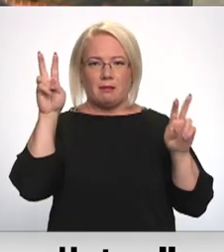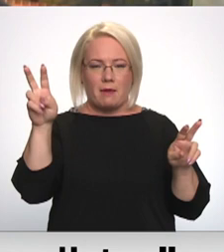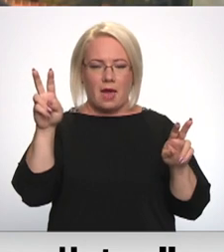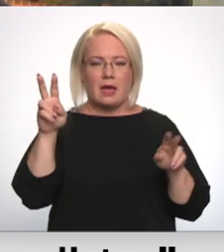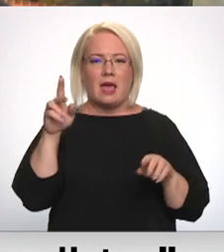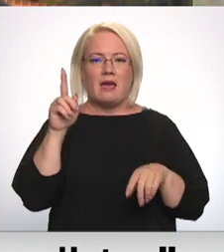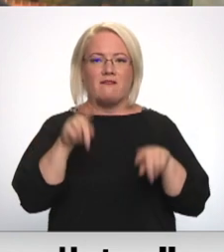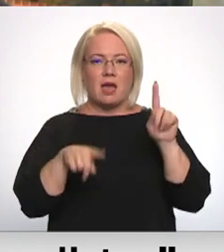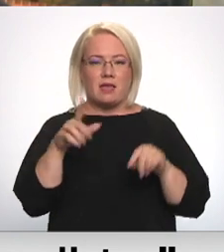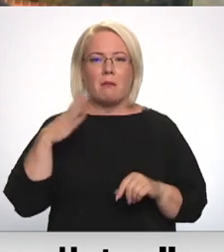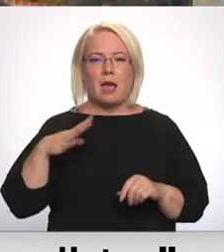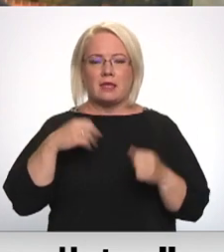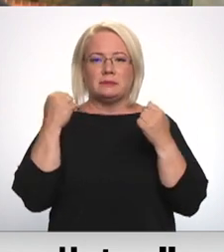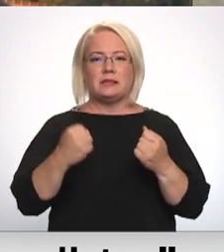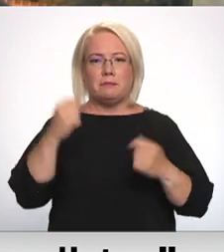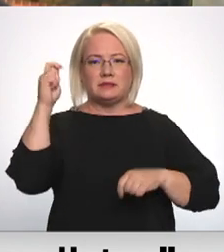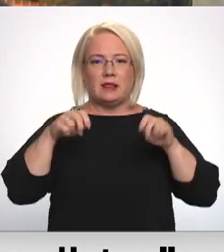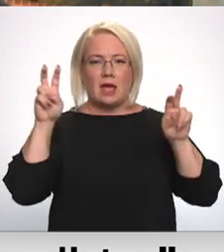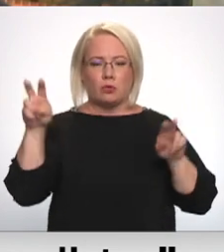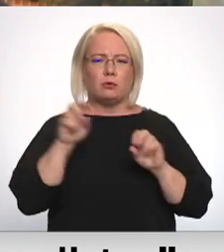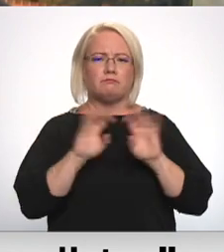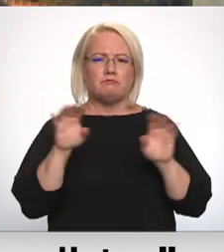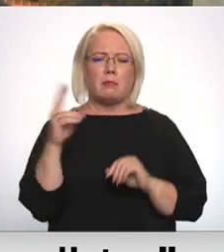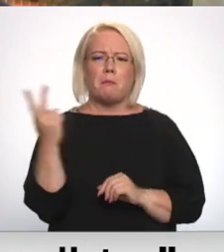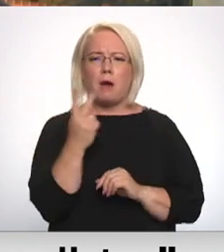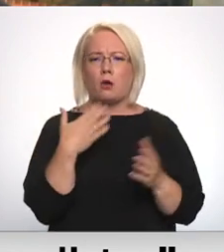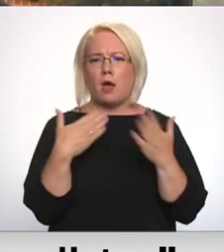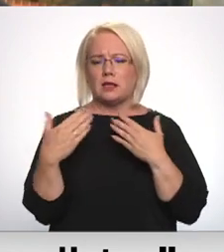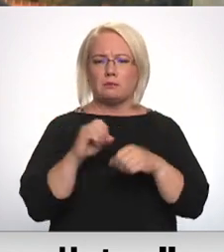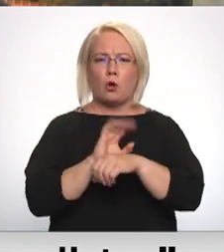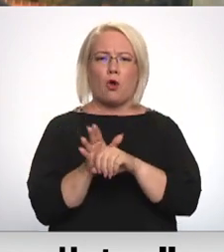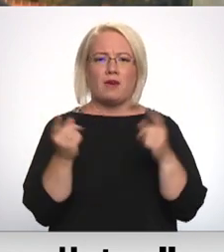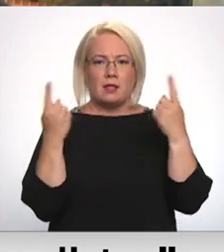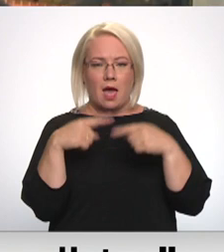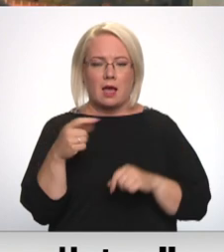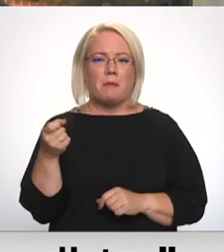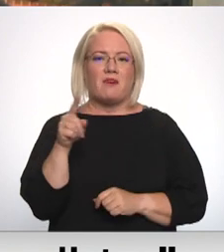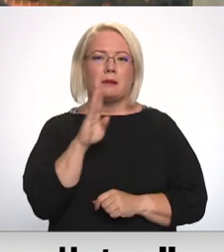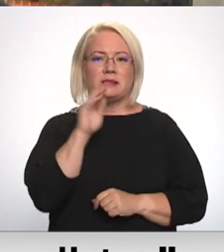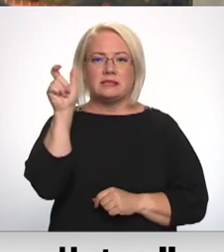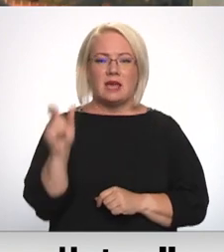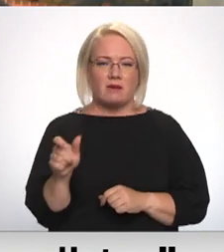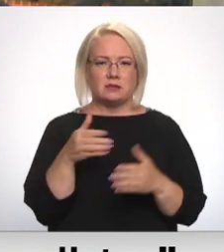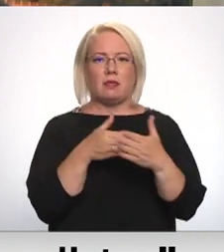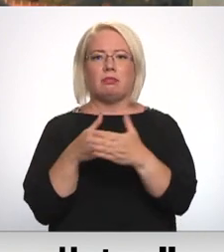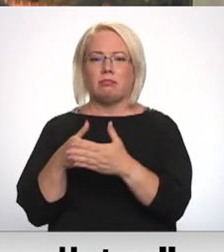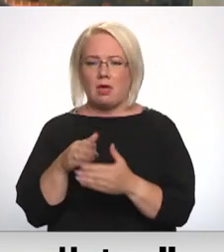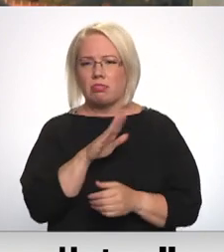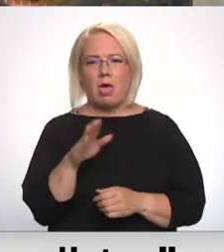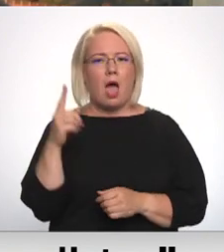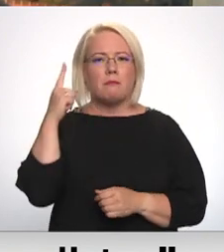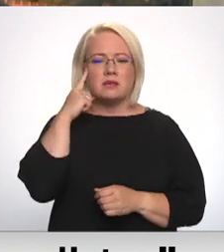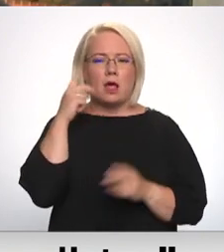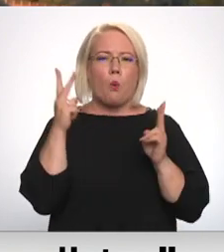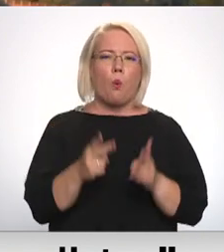stipras lietus. Tas būs stāsts par kādu pārattiecībām pandēmijas laikā, bet galvenokārt par sievieti, kas iestrēgusi pašas neapzināti izvēlētā